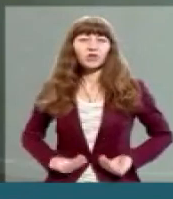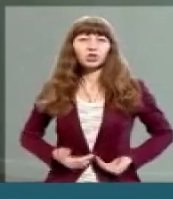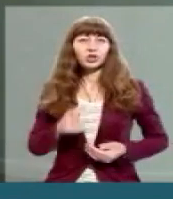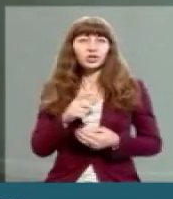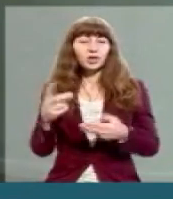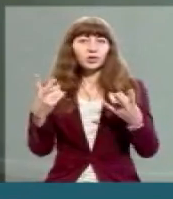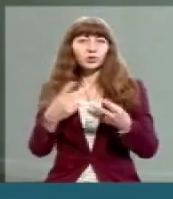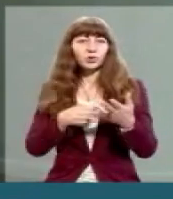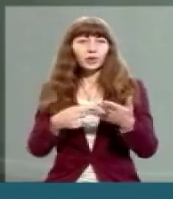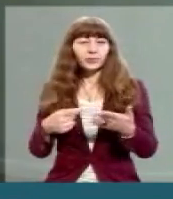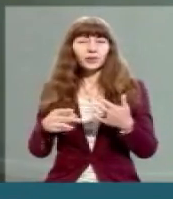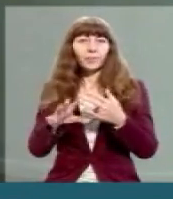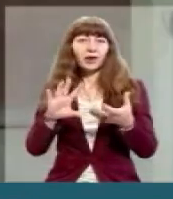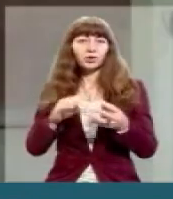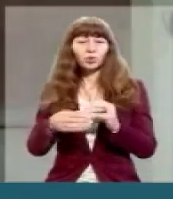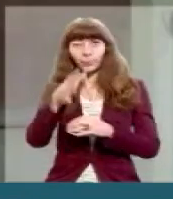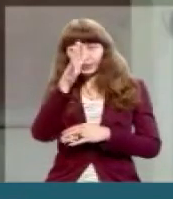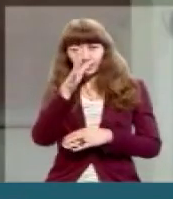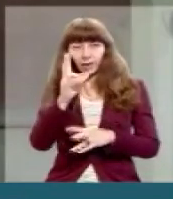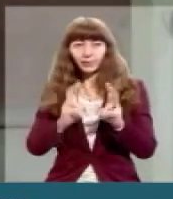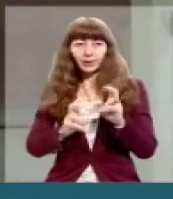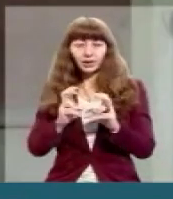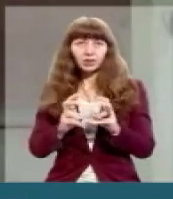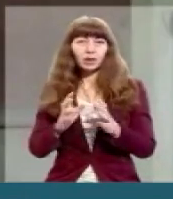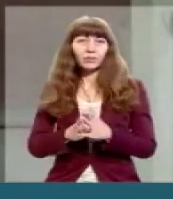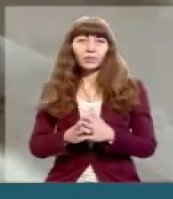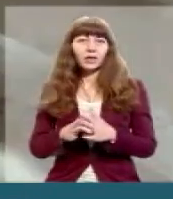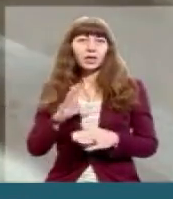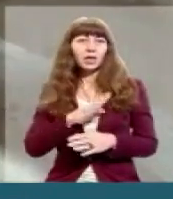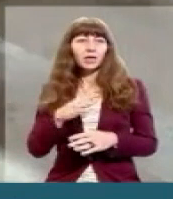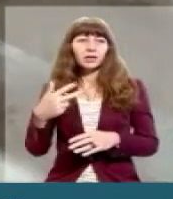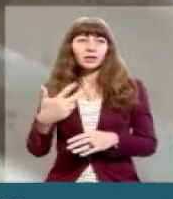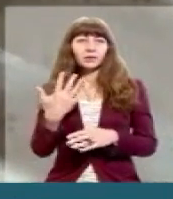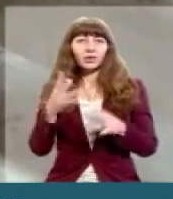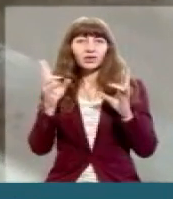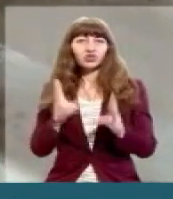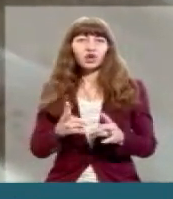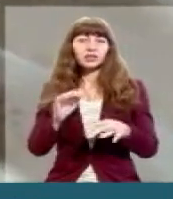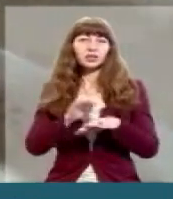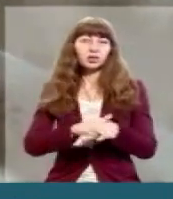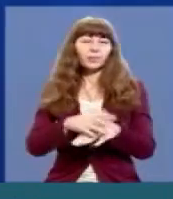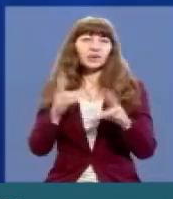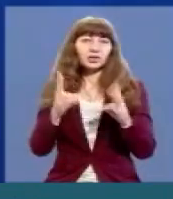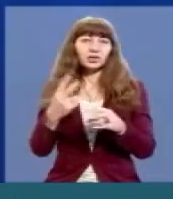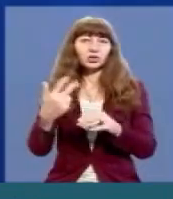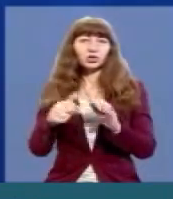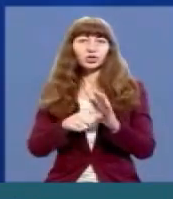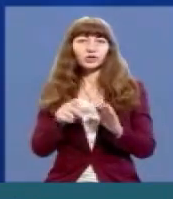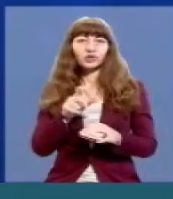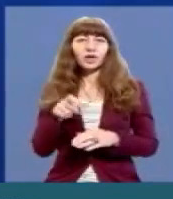айдың қорытындысы бойынша облыстың кәсіпорындары мен ұйымдарында 35 жазатайым оқиға орын алып, 36 адам зардап шекті.